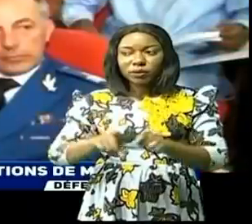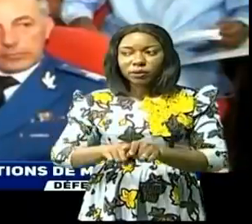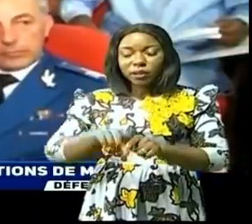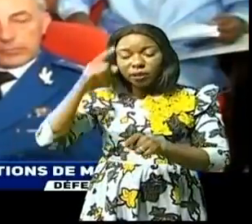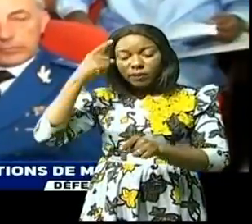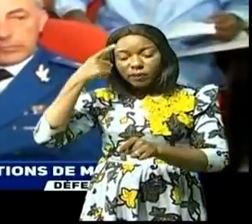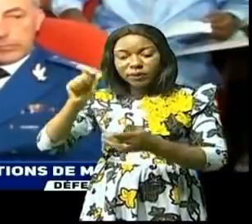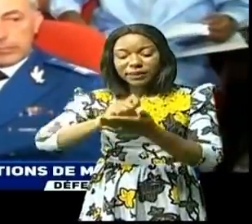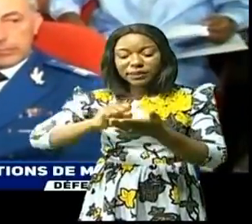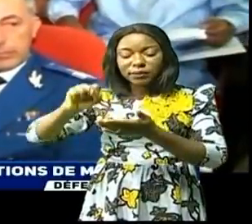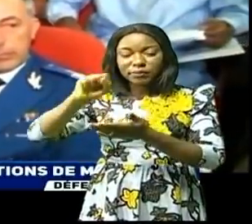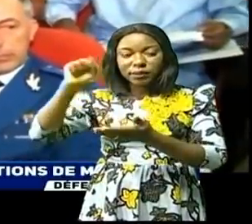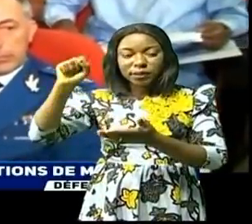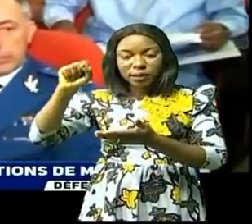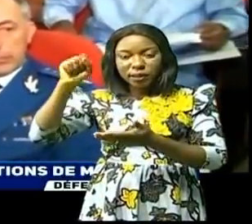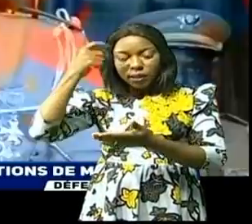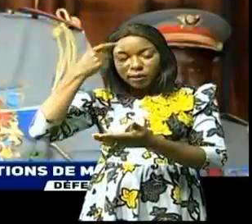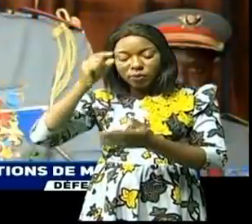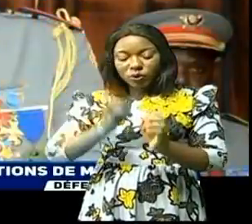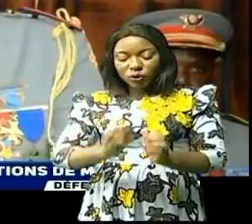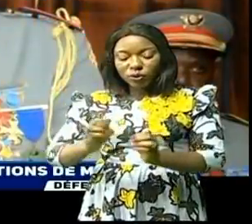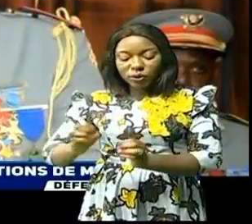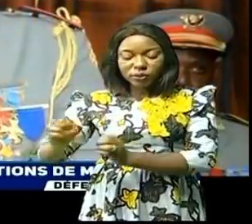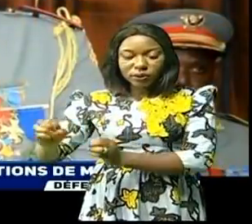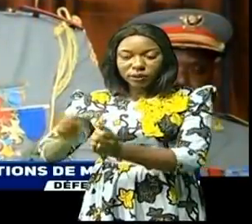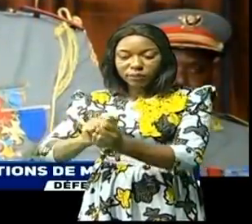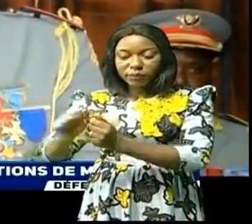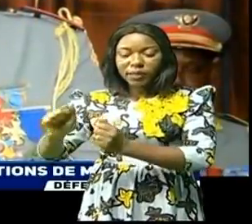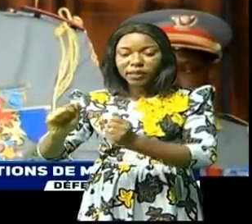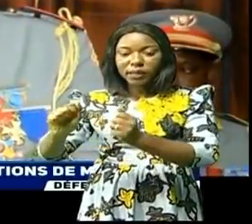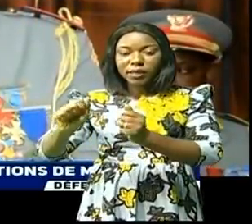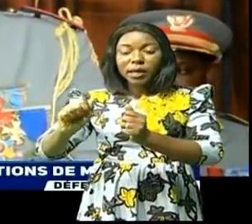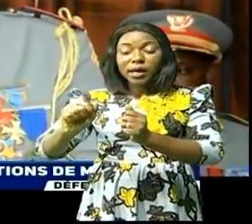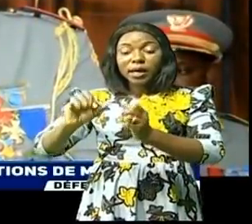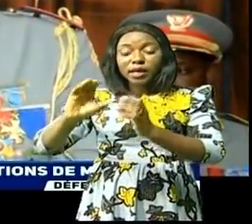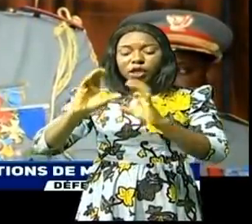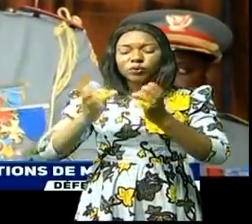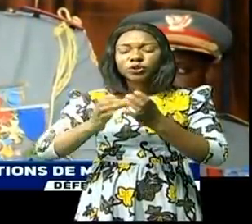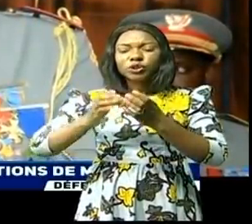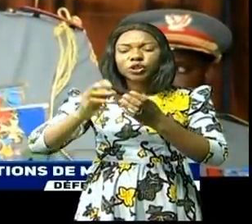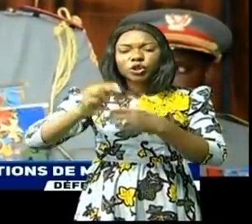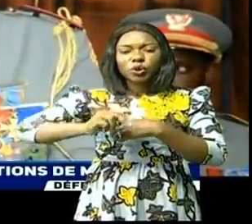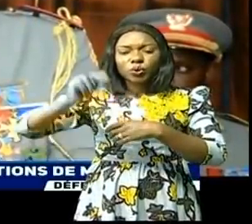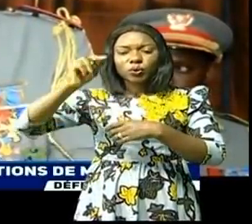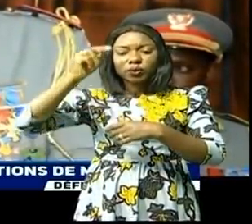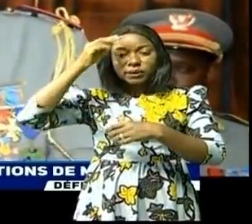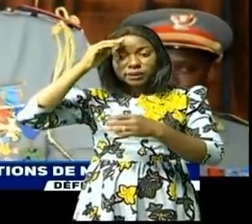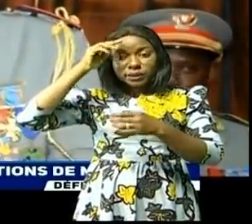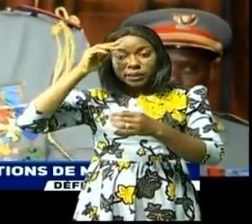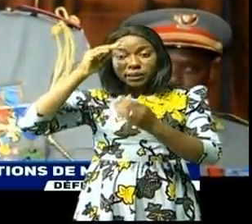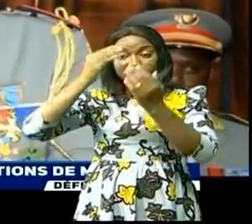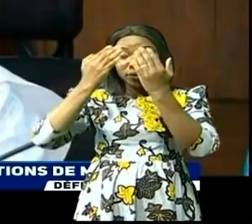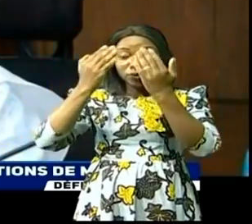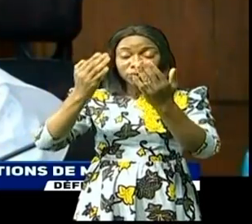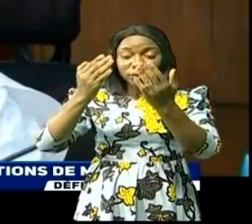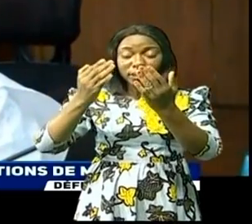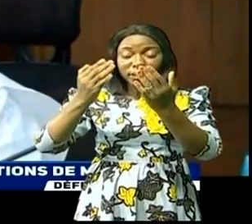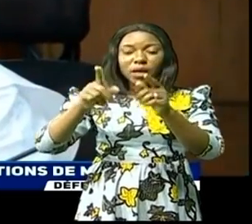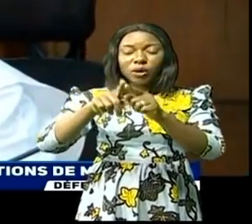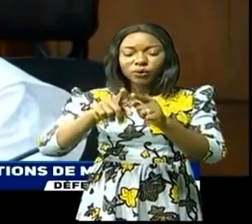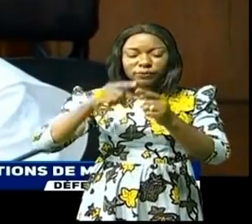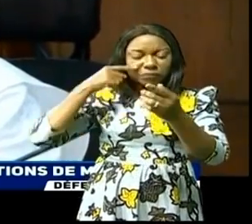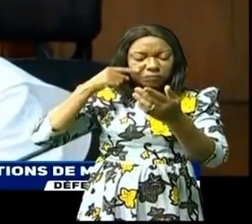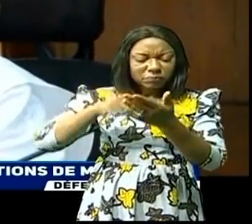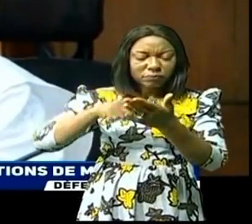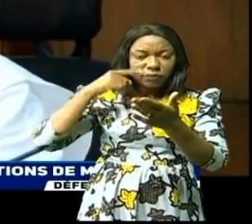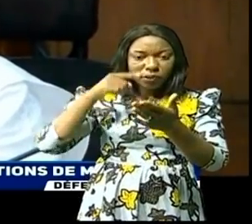ce séminaire conjoint organisé par le Collège des hautes études des stratégies et des défenses CHESD et